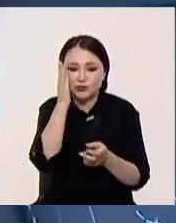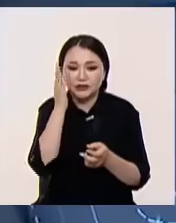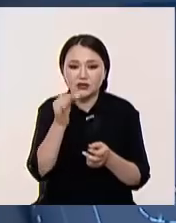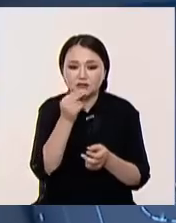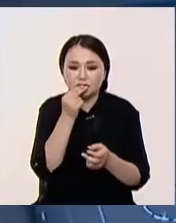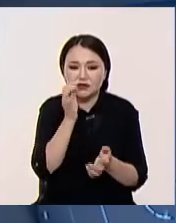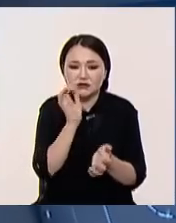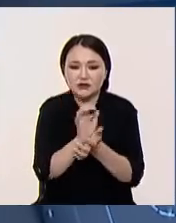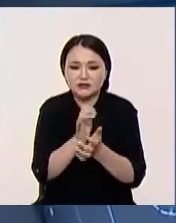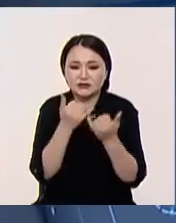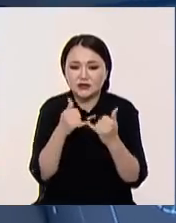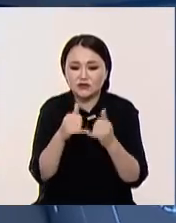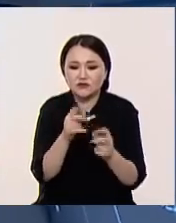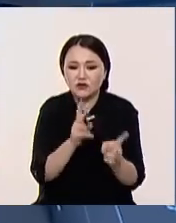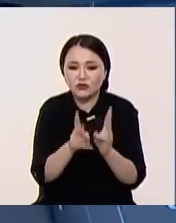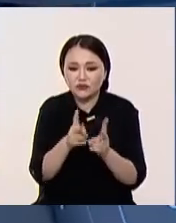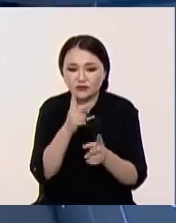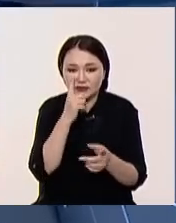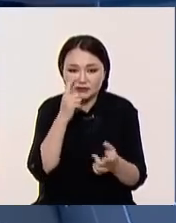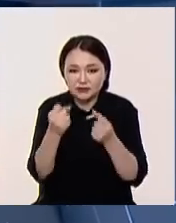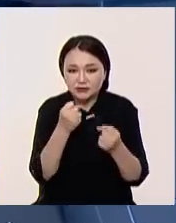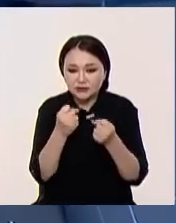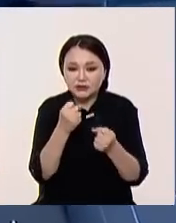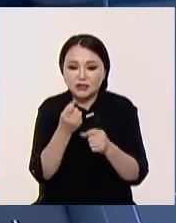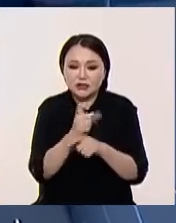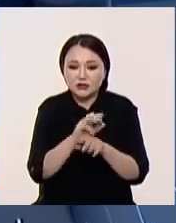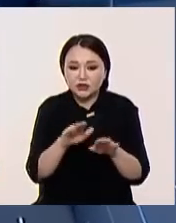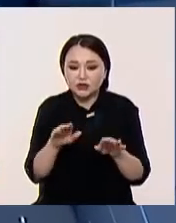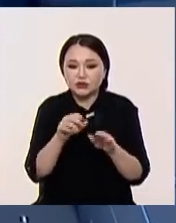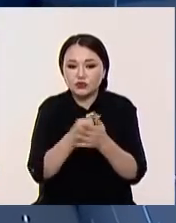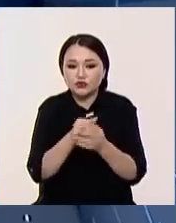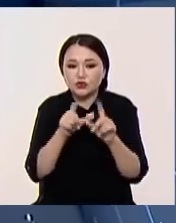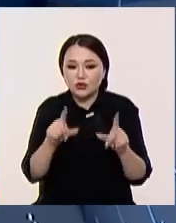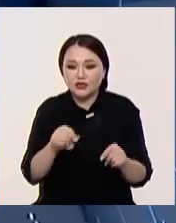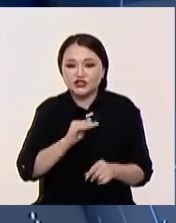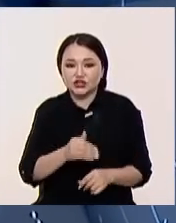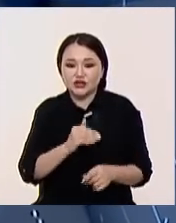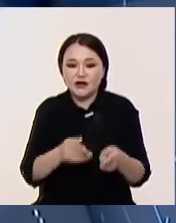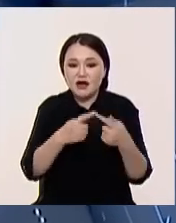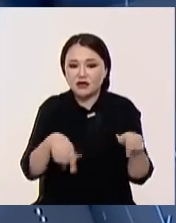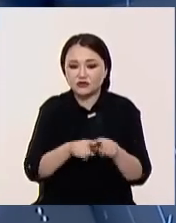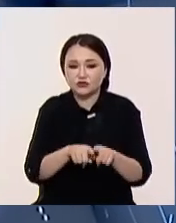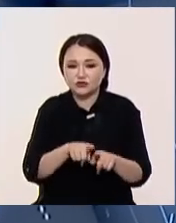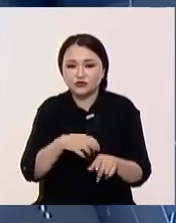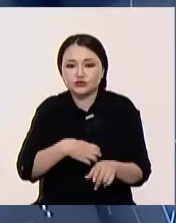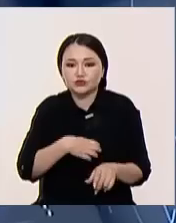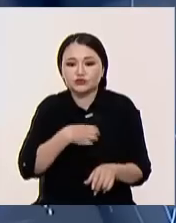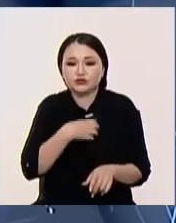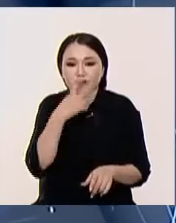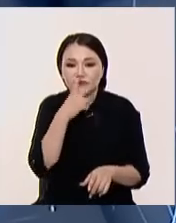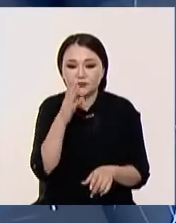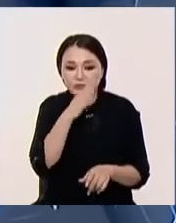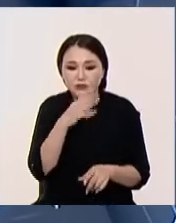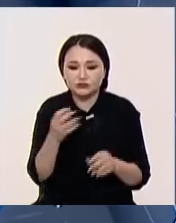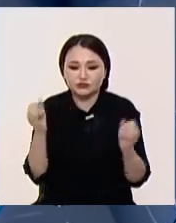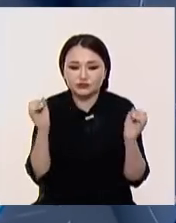тамағы лас асханада әзірленетіні анық байқалады. Мектеп жасына дейінгі балаларға білім беретін жеке мекемедегі мұндай сұмдықты көрген ата-аналар бүгін